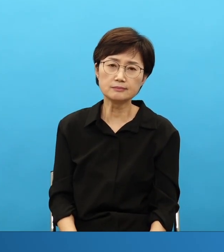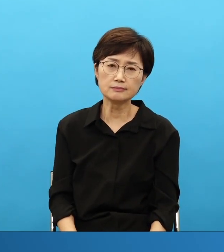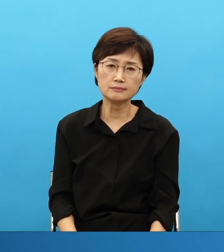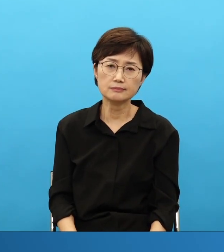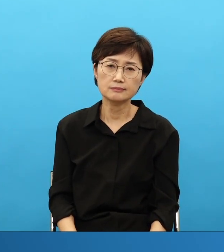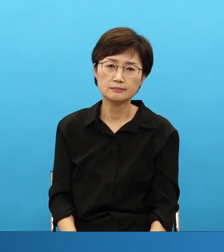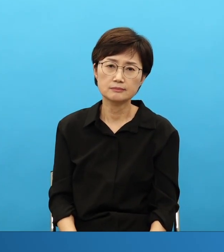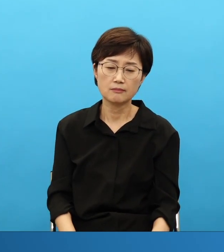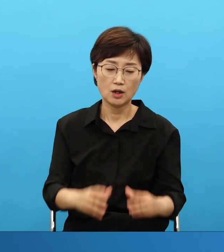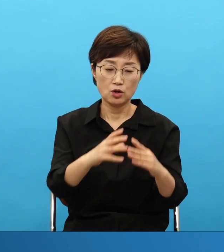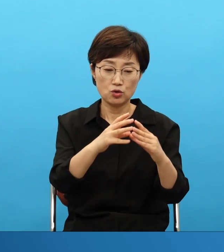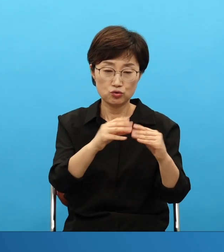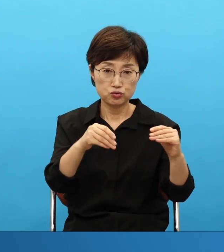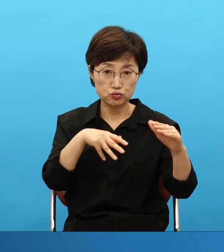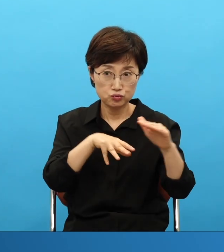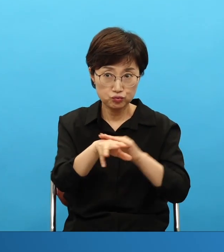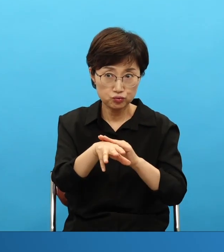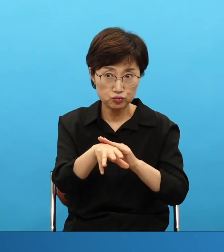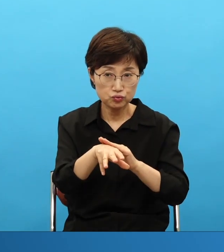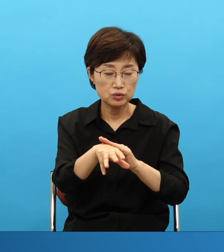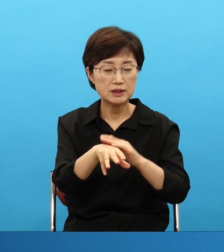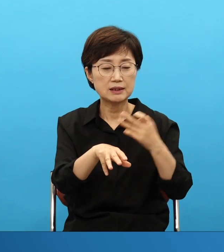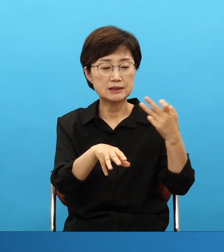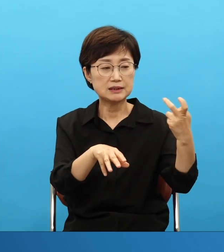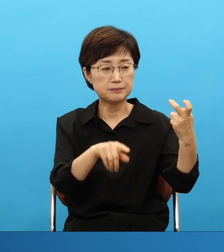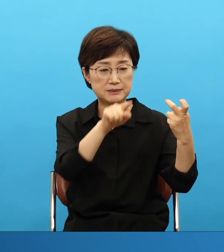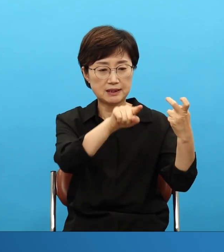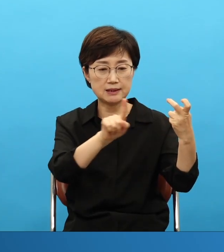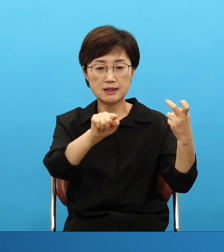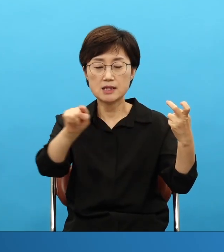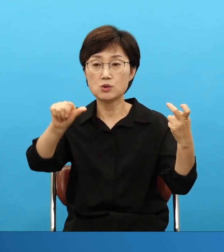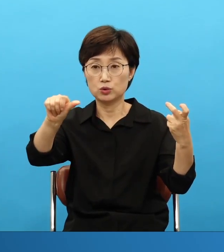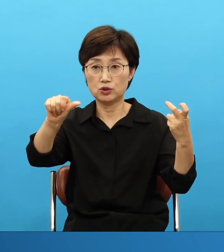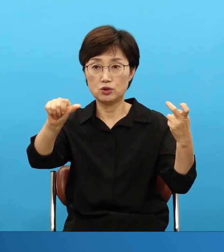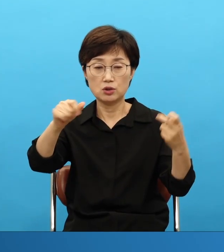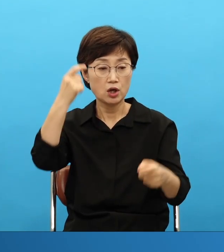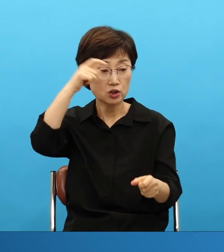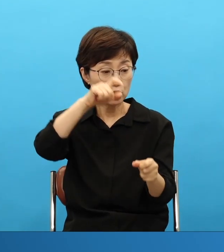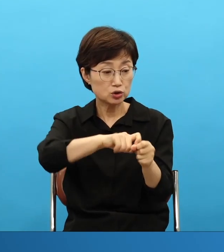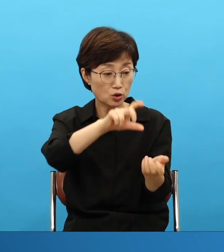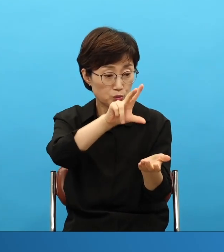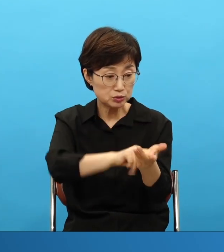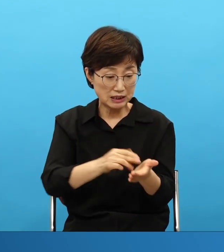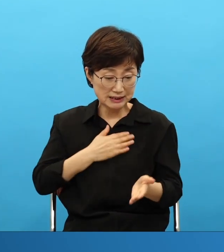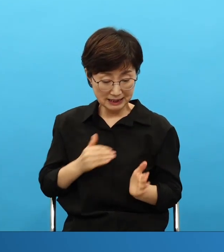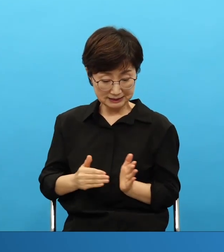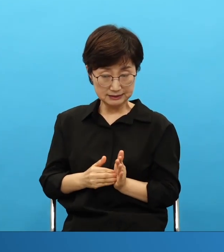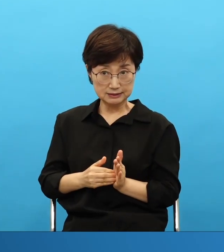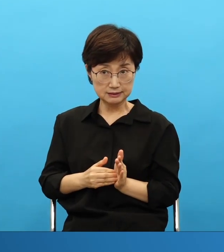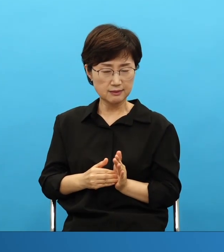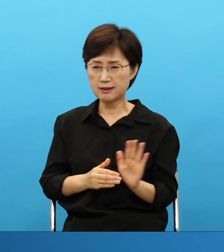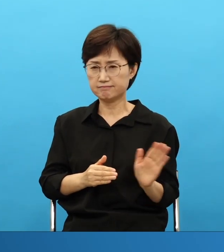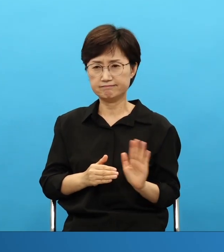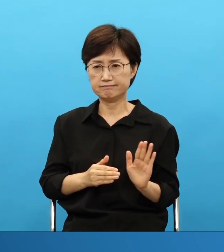도애 20장 1절에서 5절 보니까 이 영 문제가 자녀에게 세대로